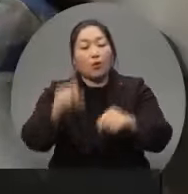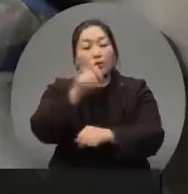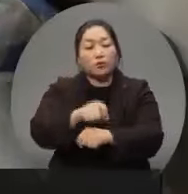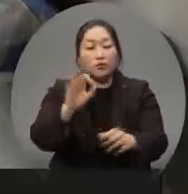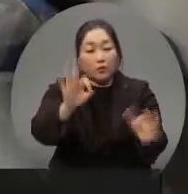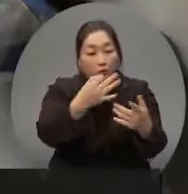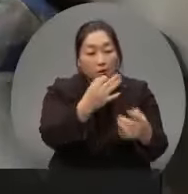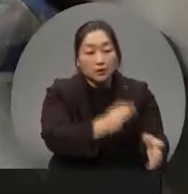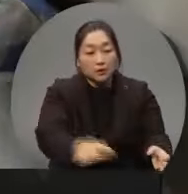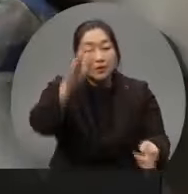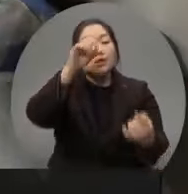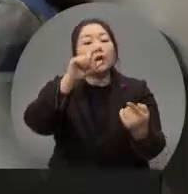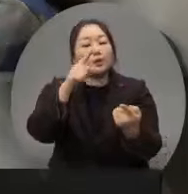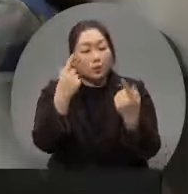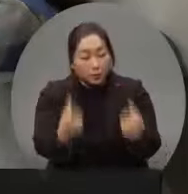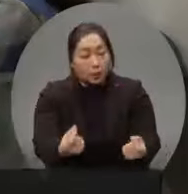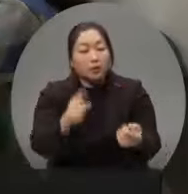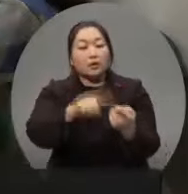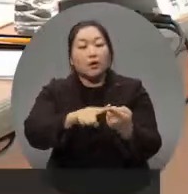인상률만큼 추가 인상됩니다.